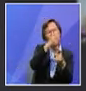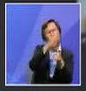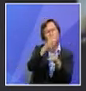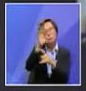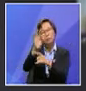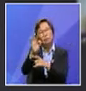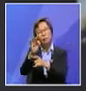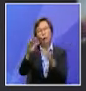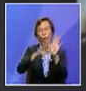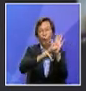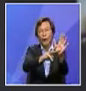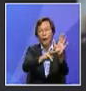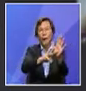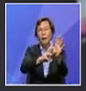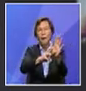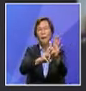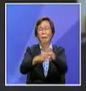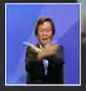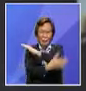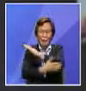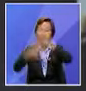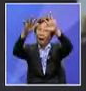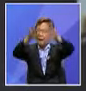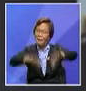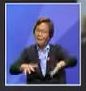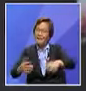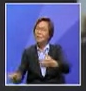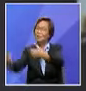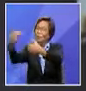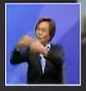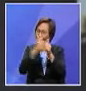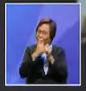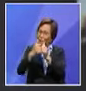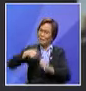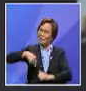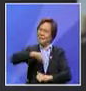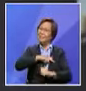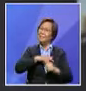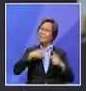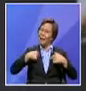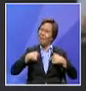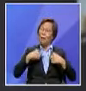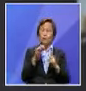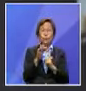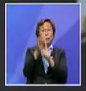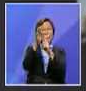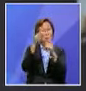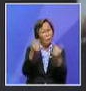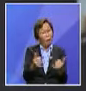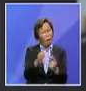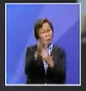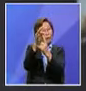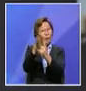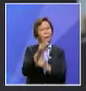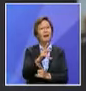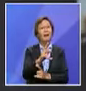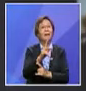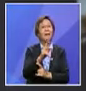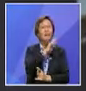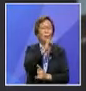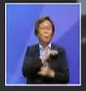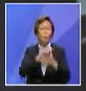perwakilan atau malawakil di negara-negara ASEAN yang bersama dengan kita. Tapi yang istimewa kali ini, Kementerian Luar Negeri